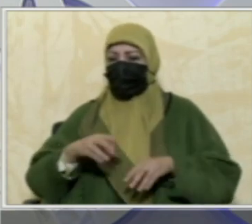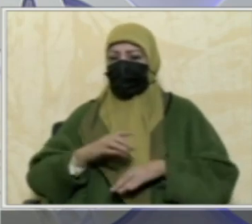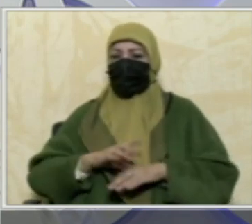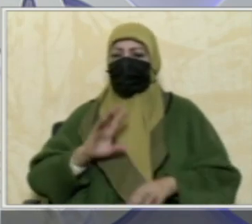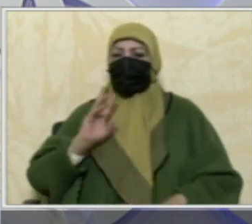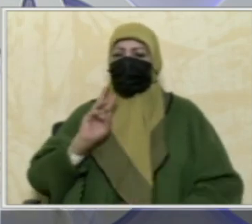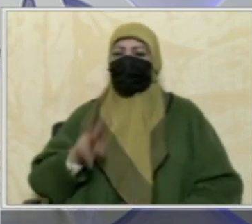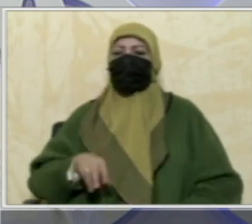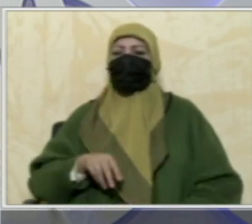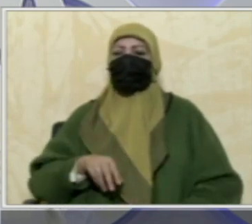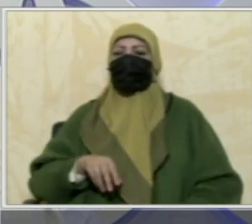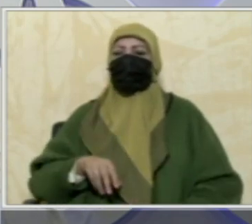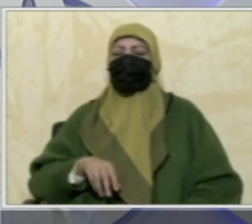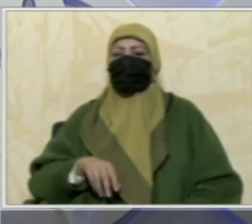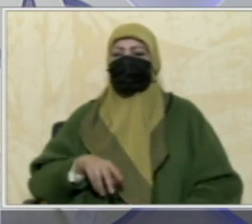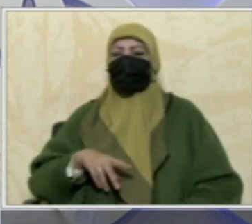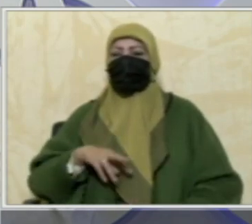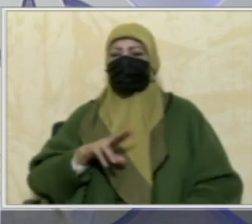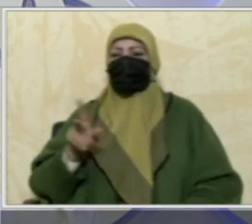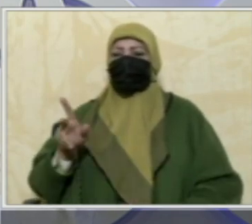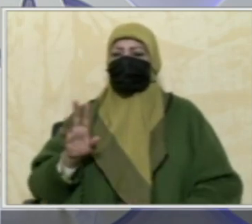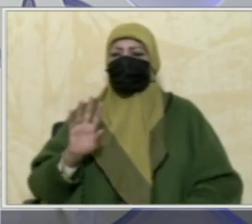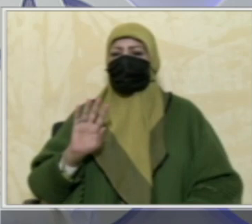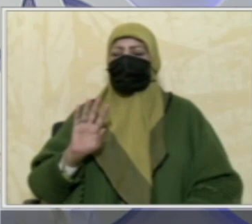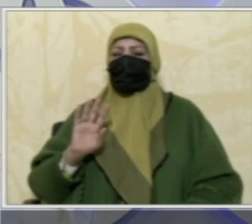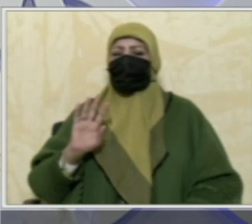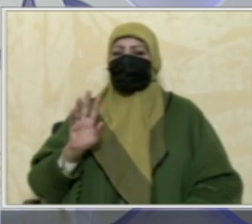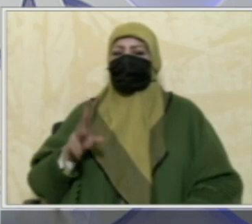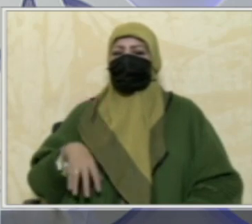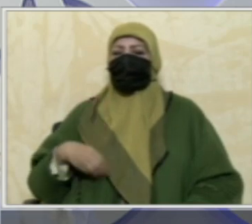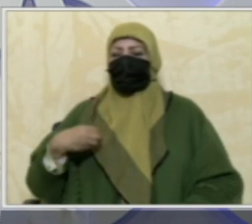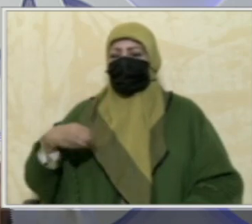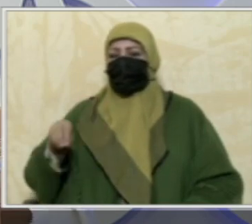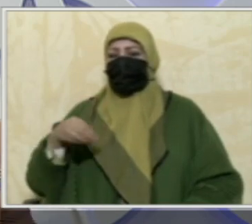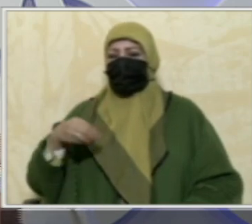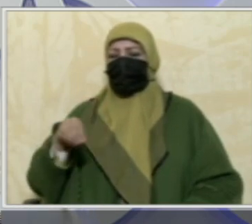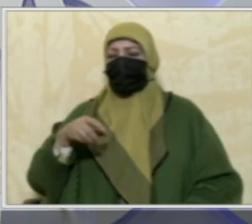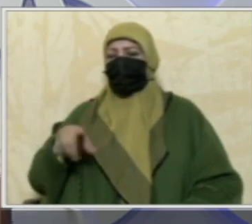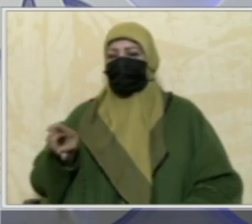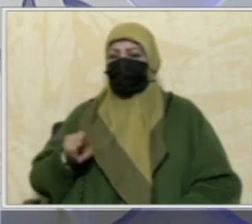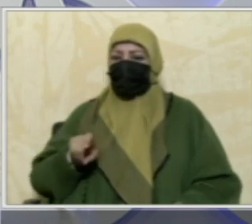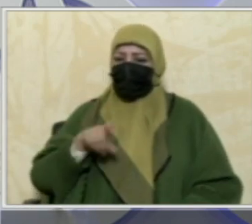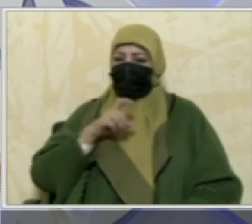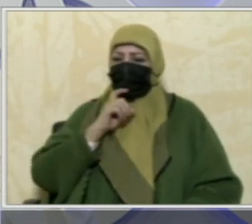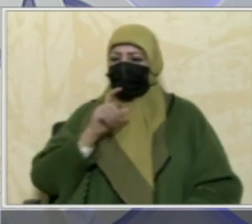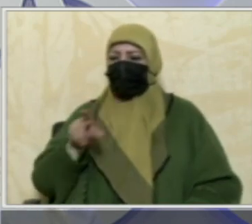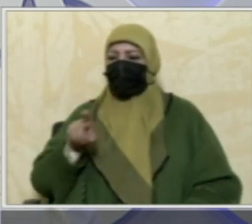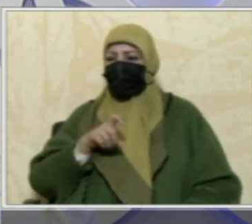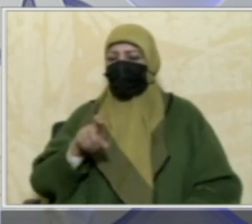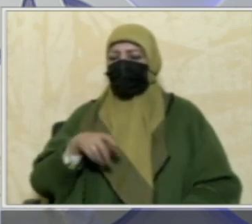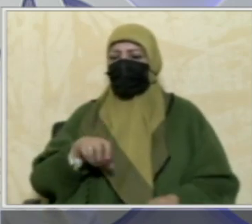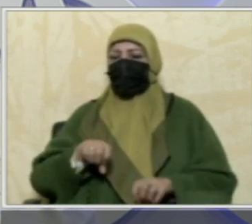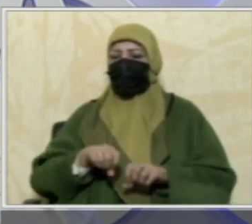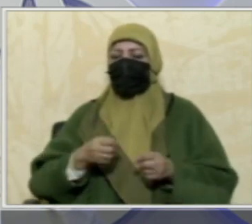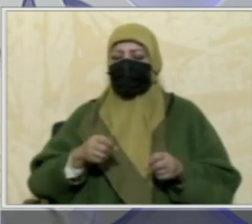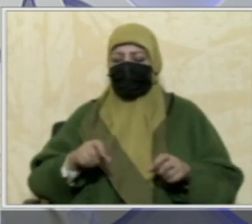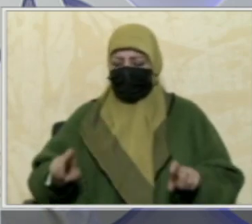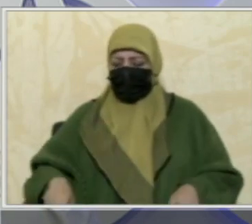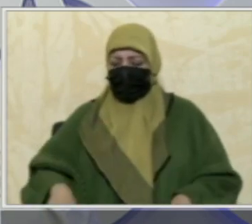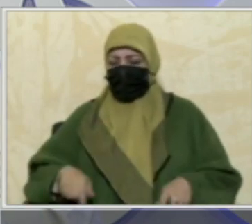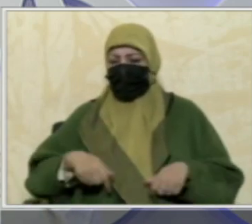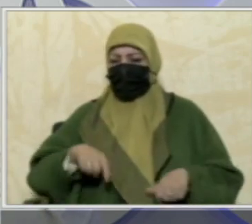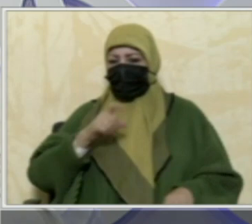تنقل عشاء اللي هي الهزيله اللي يعني عندها هشاشه عظام وهزيله جدا ولا تلحق بالشياء فهذه لا